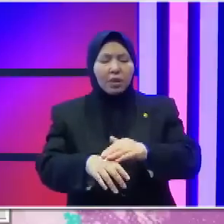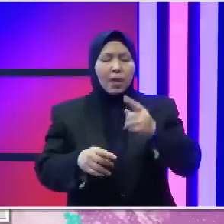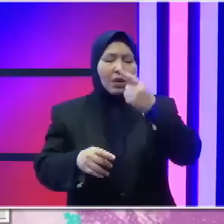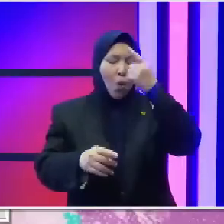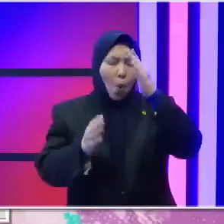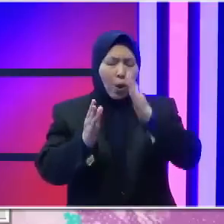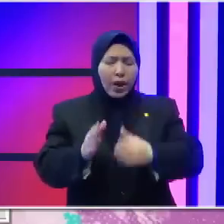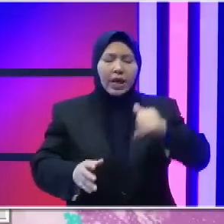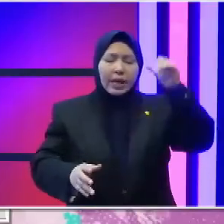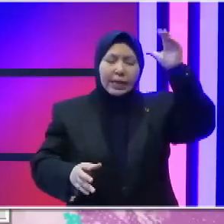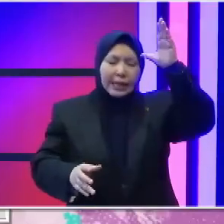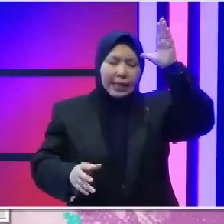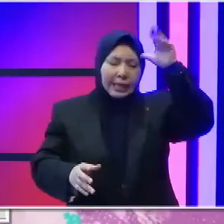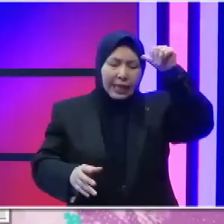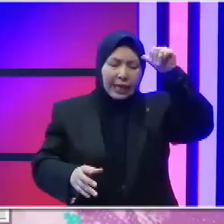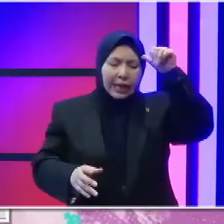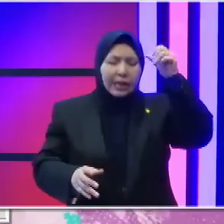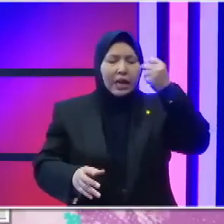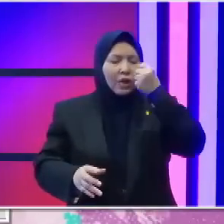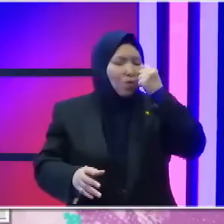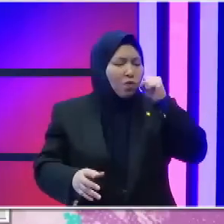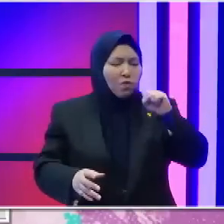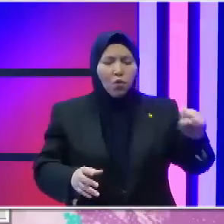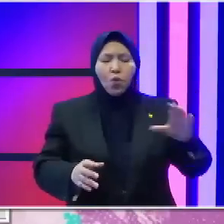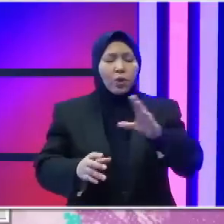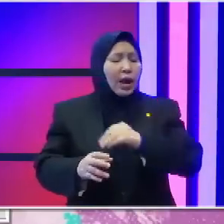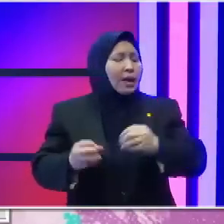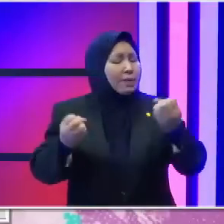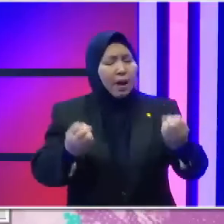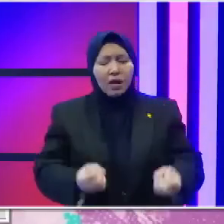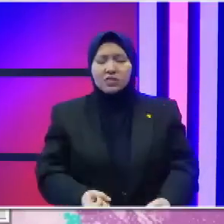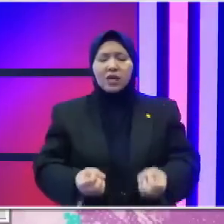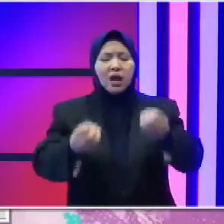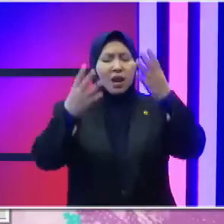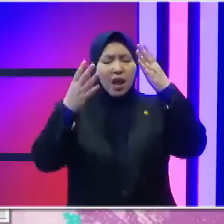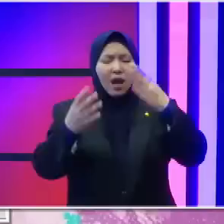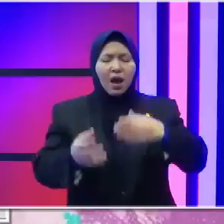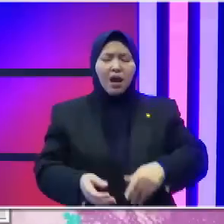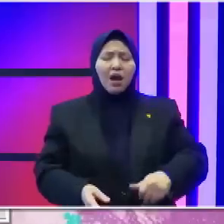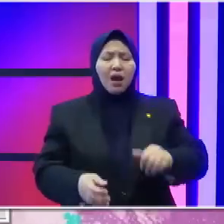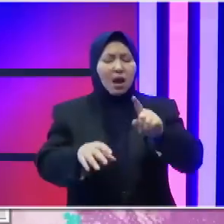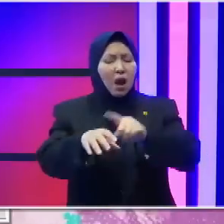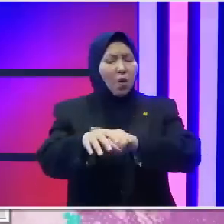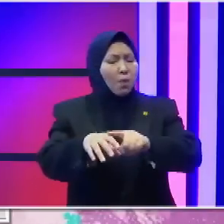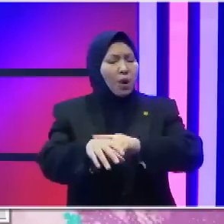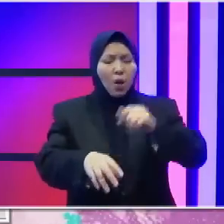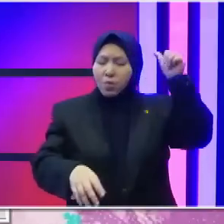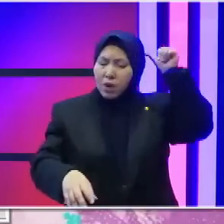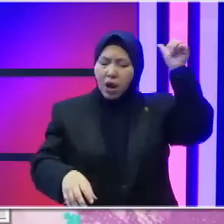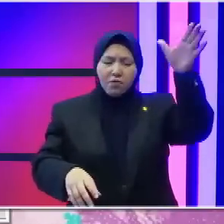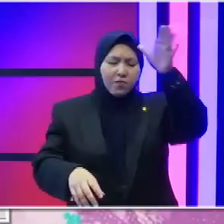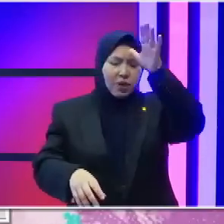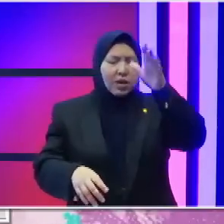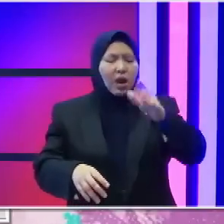ludda. Wa kam ahlakna qablahum